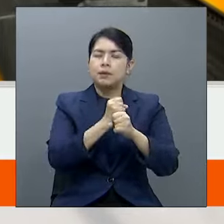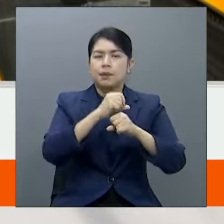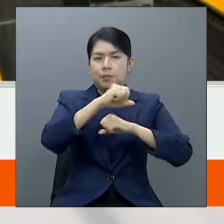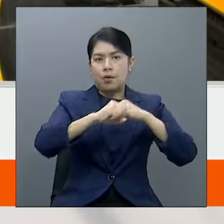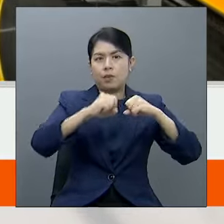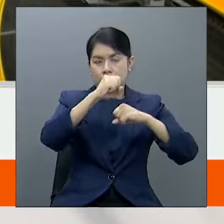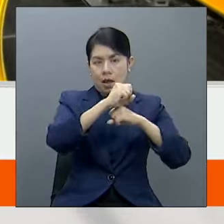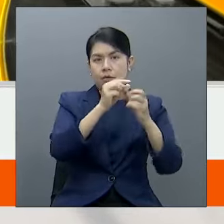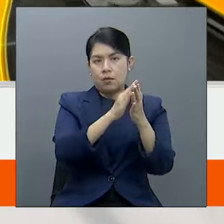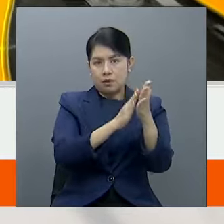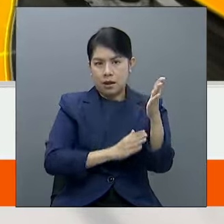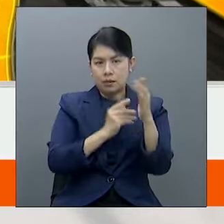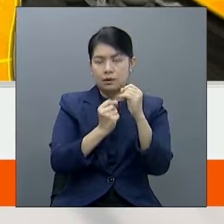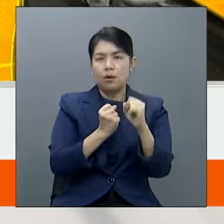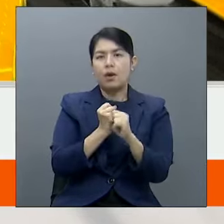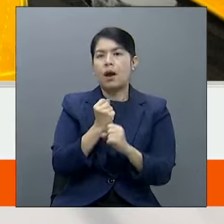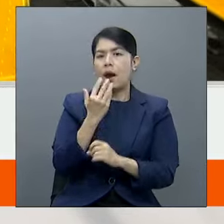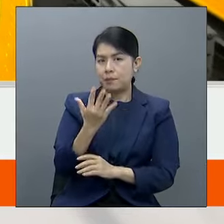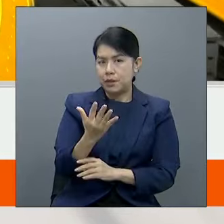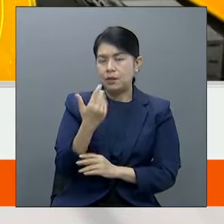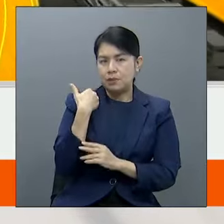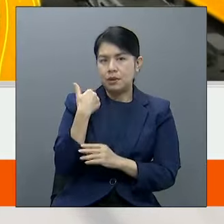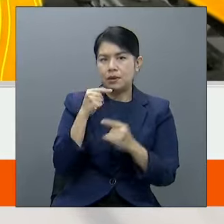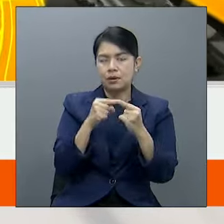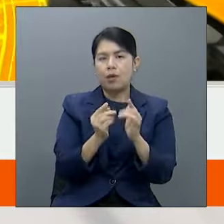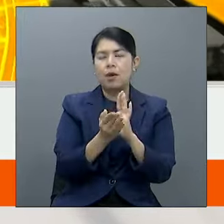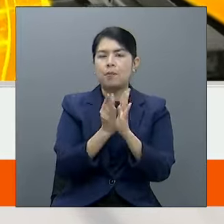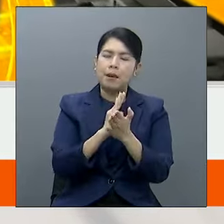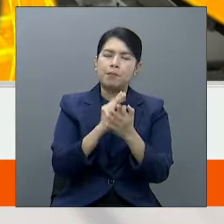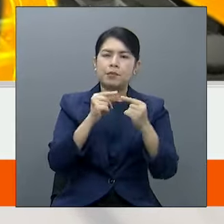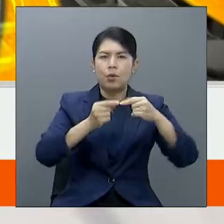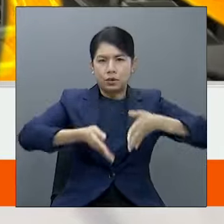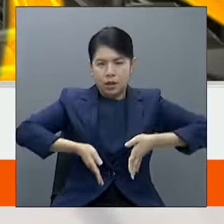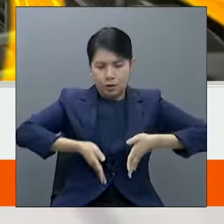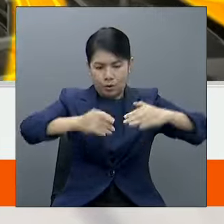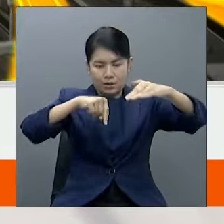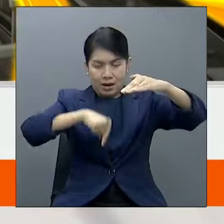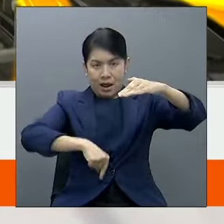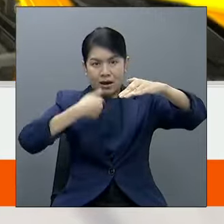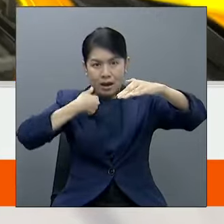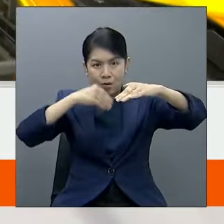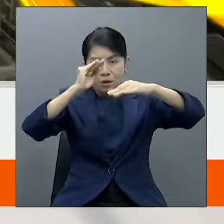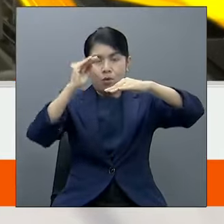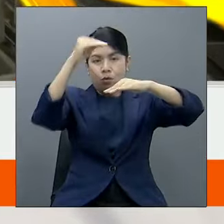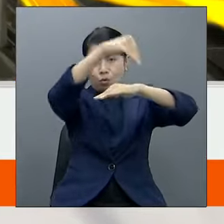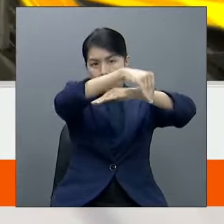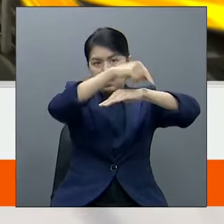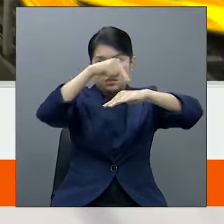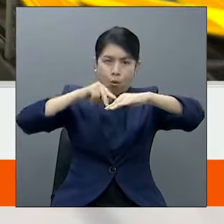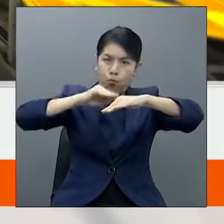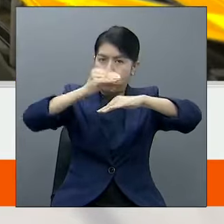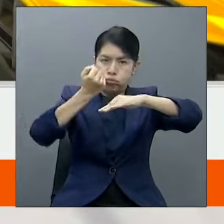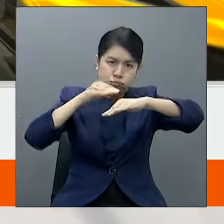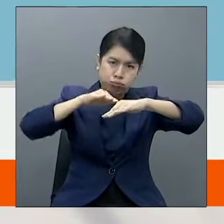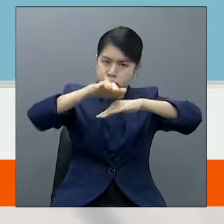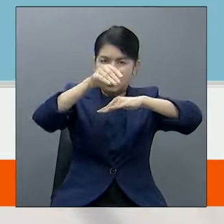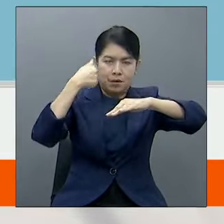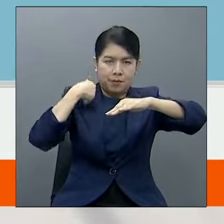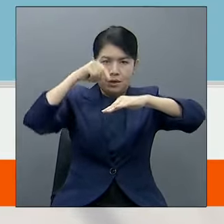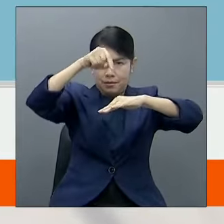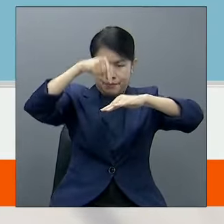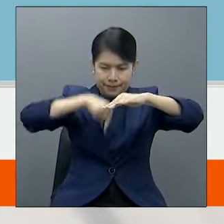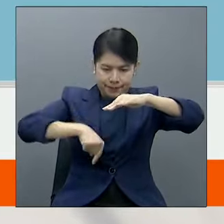5ปีนะครับนะรวมถึงการปรับปรุงถนนด้านล่างด้วย ครับ เพราะฉะนั้นเนี่ยผมคิดว่าถ้าม